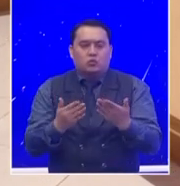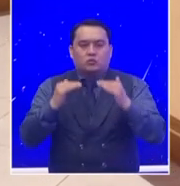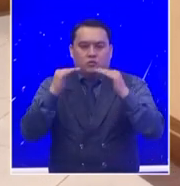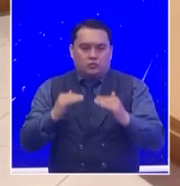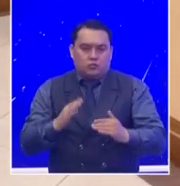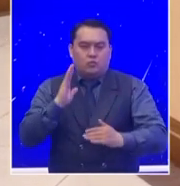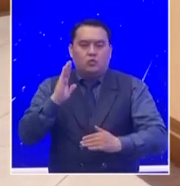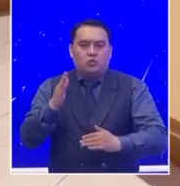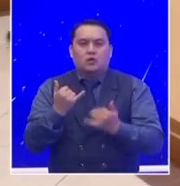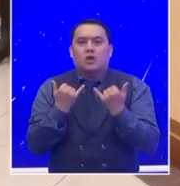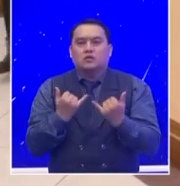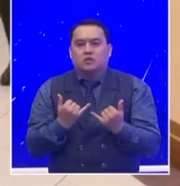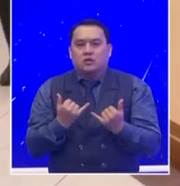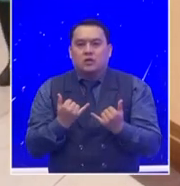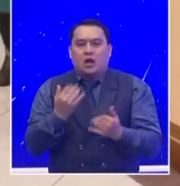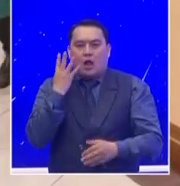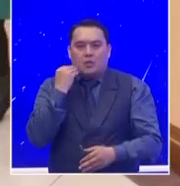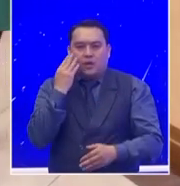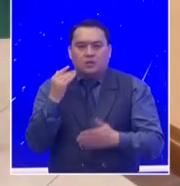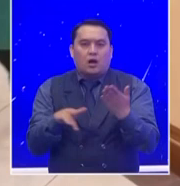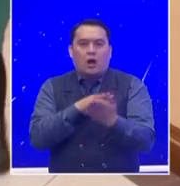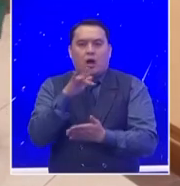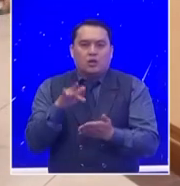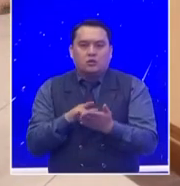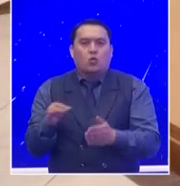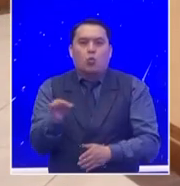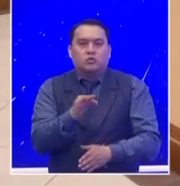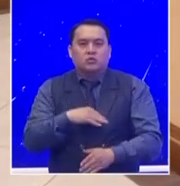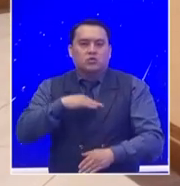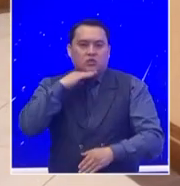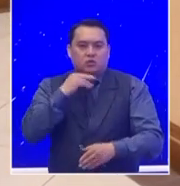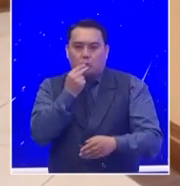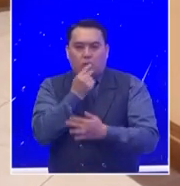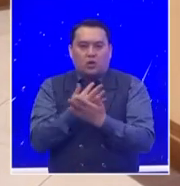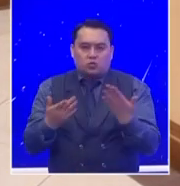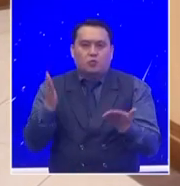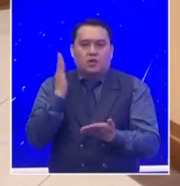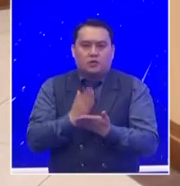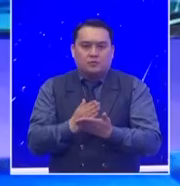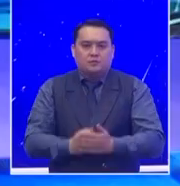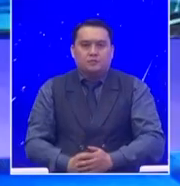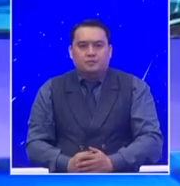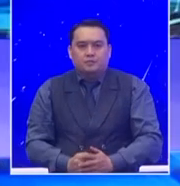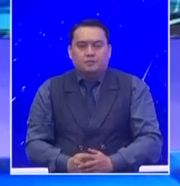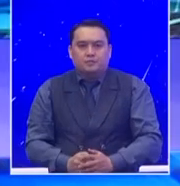кезде енді осы Алматы қаласы, Алматы облысына жететіндей азық-түлік бар бізде.